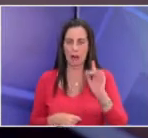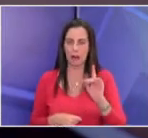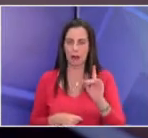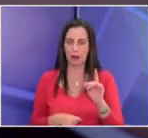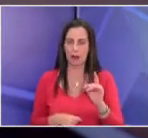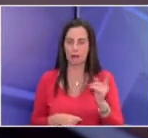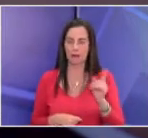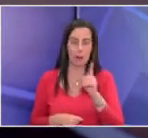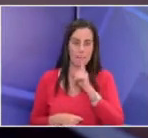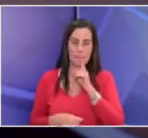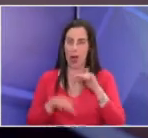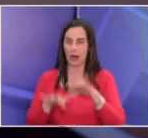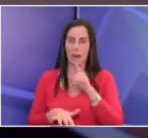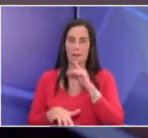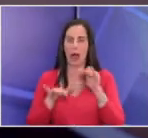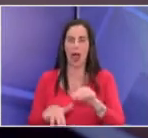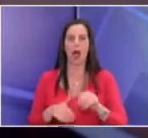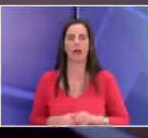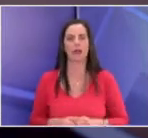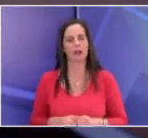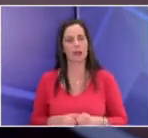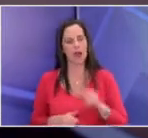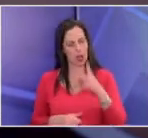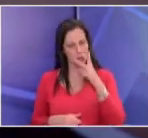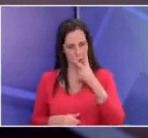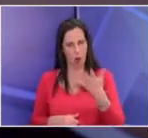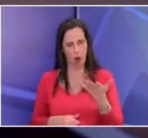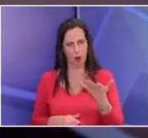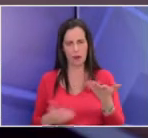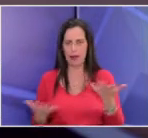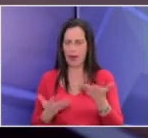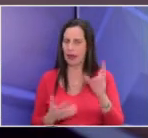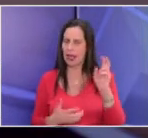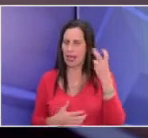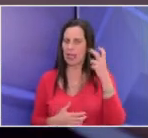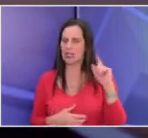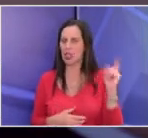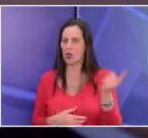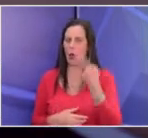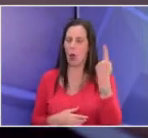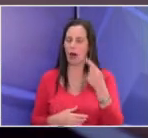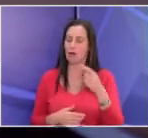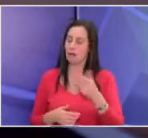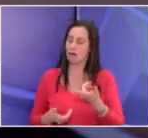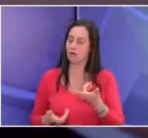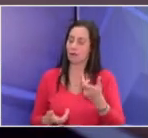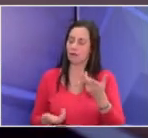מה עושה הבחור הזה, הלבנבן עם החולצה? יש לי את החולצה, קניתי חולצות בדוכן.